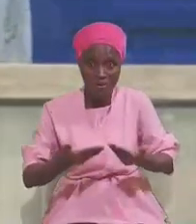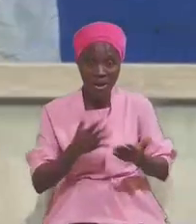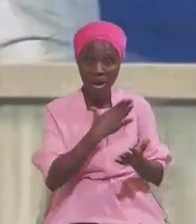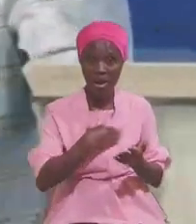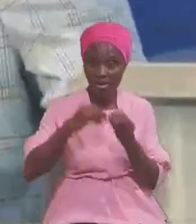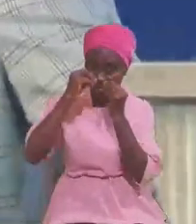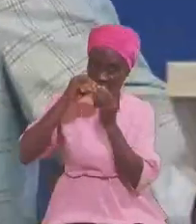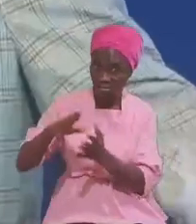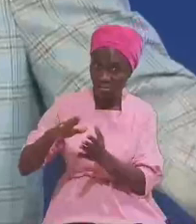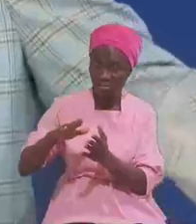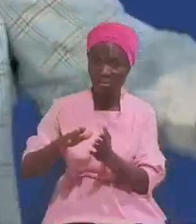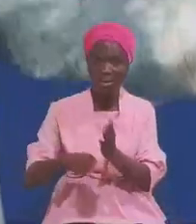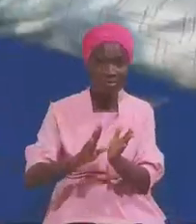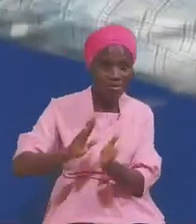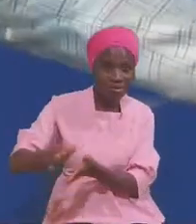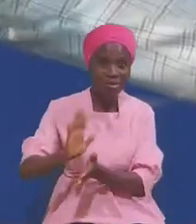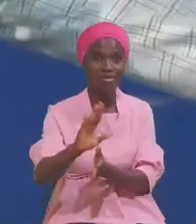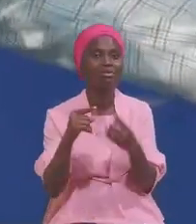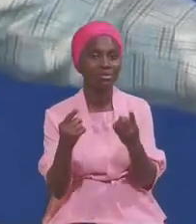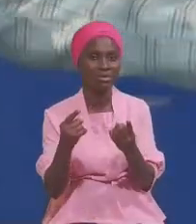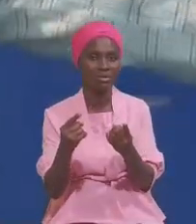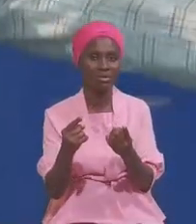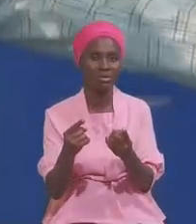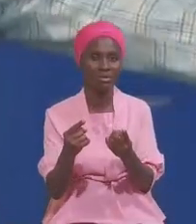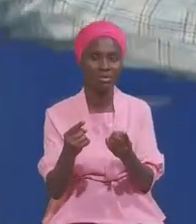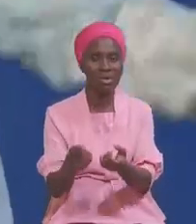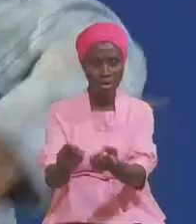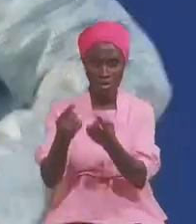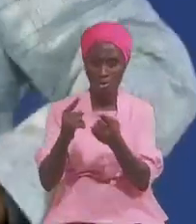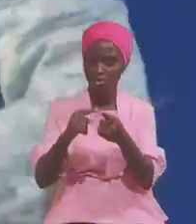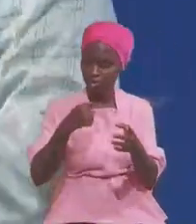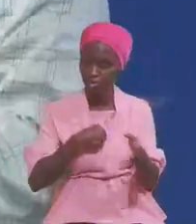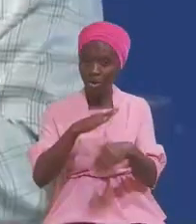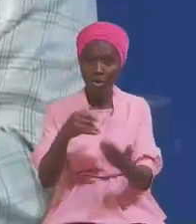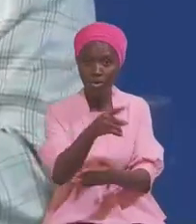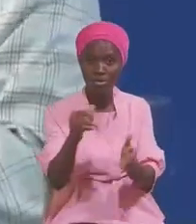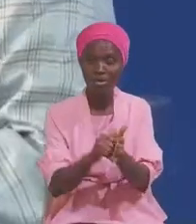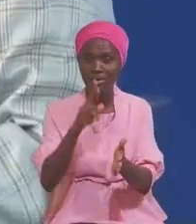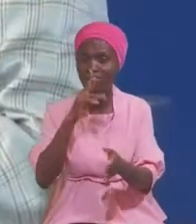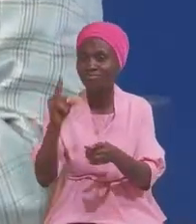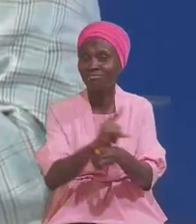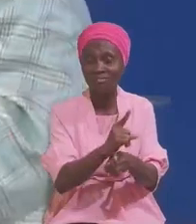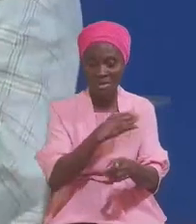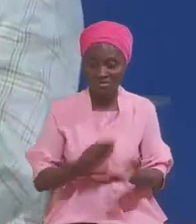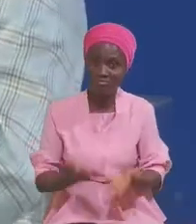péchés. Venez à moi, vous tous qui êtes fatigués et chargés, et je vous donnerai du repos. Le